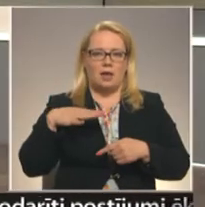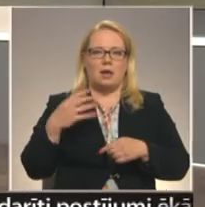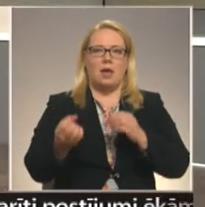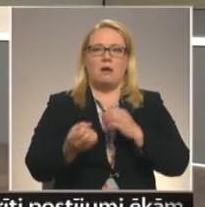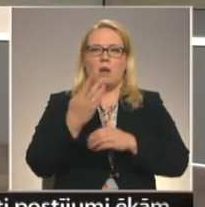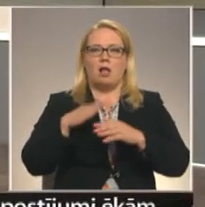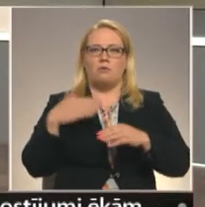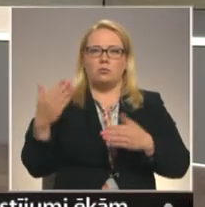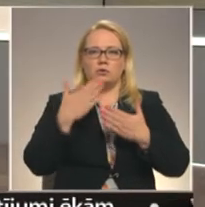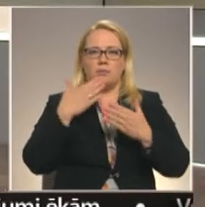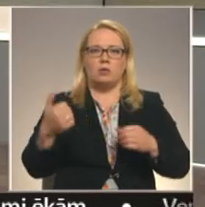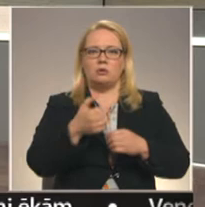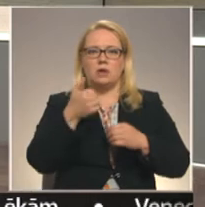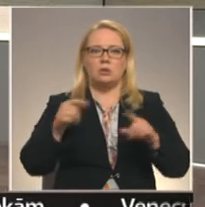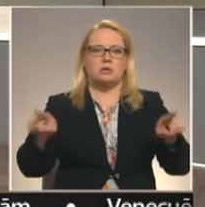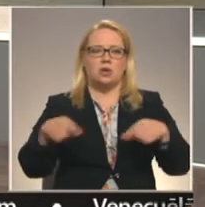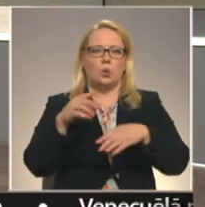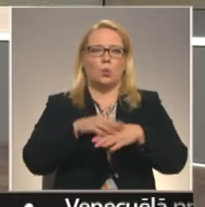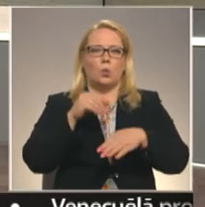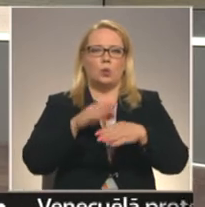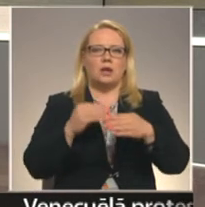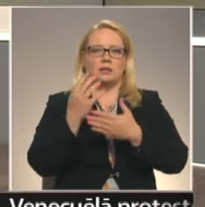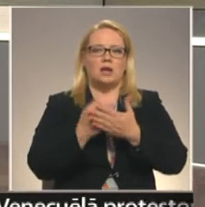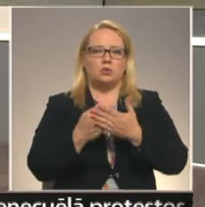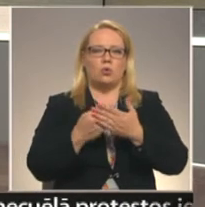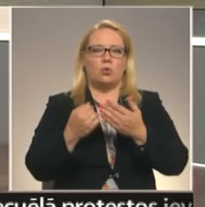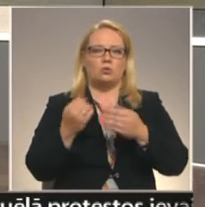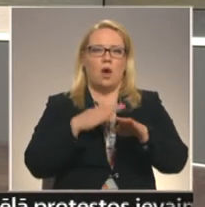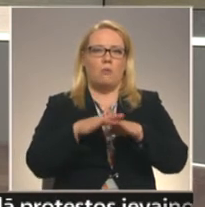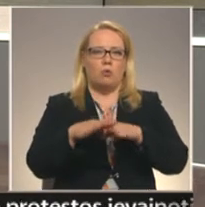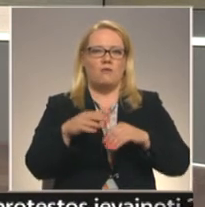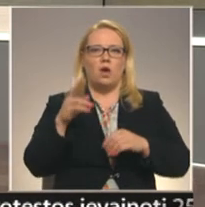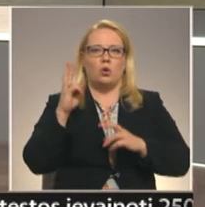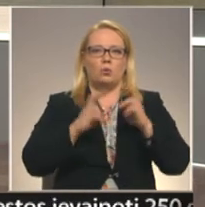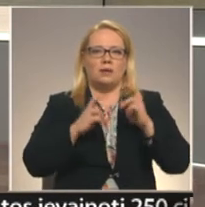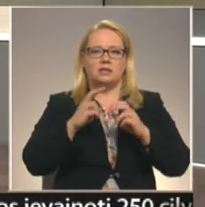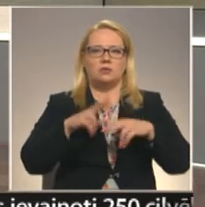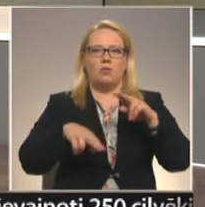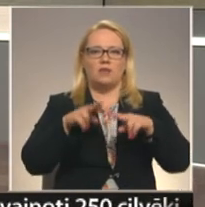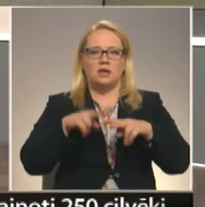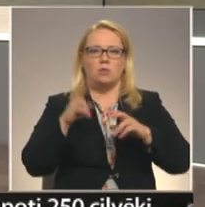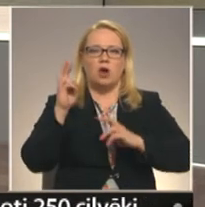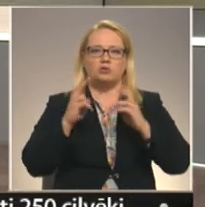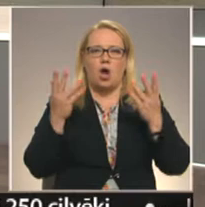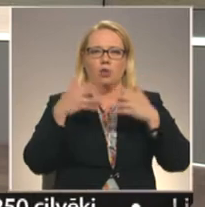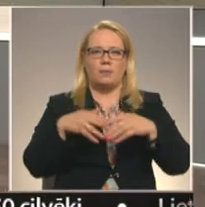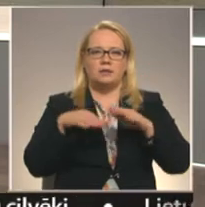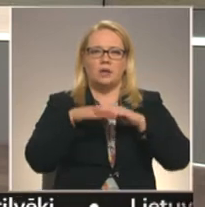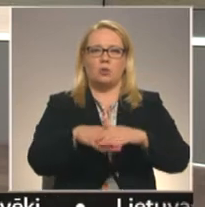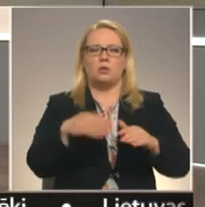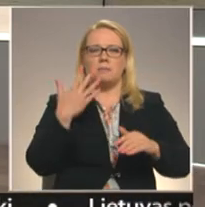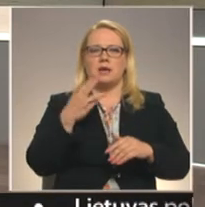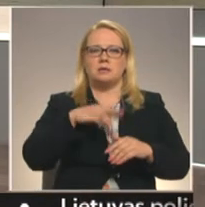Balvu pusē pēdējos gados attīstījusies kūdras resursu apguve rūpnīcas būvniecībā un ražošanas automatizācijā ieguldīti